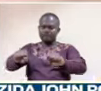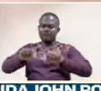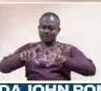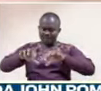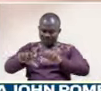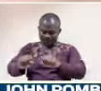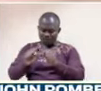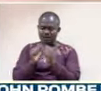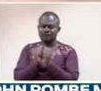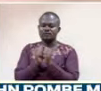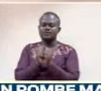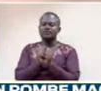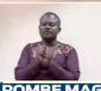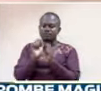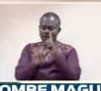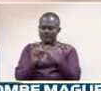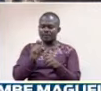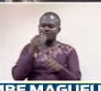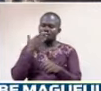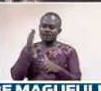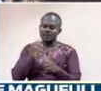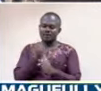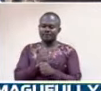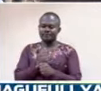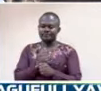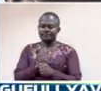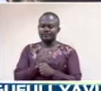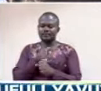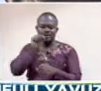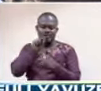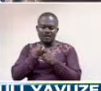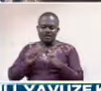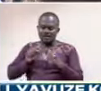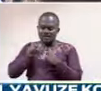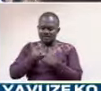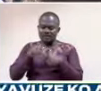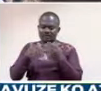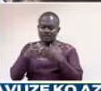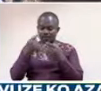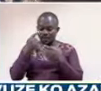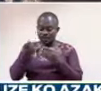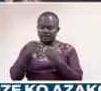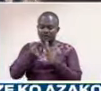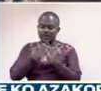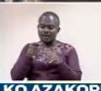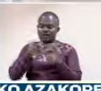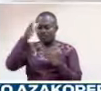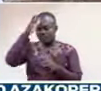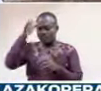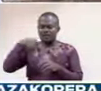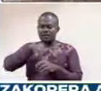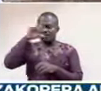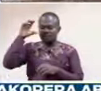bafatwa bakaryozwa ibibi bakuze abavandimwe twarababonye turabashyingura ariko papa twari twaraburiye